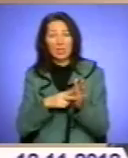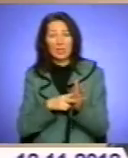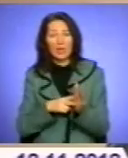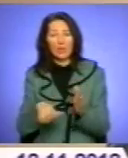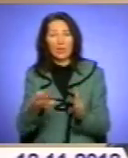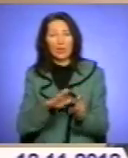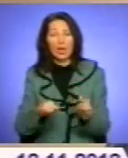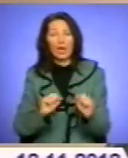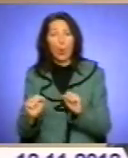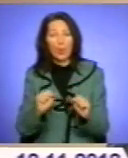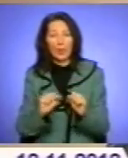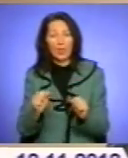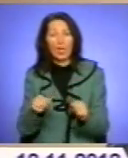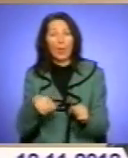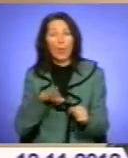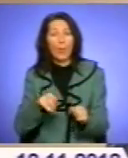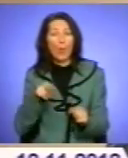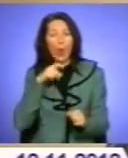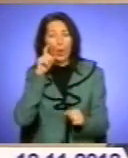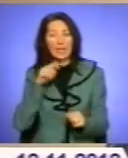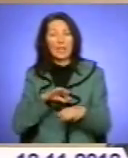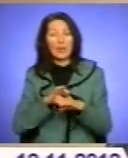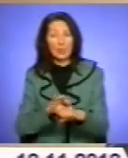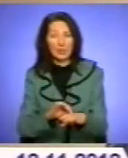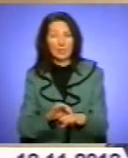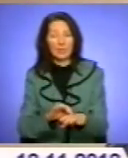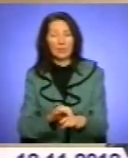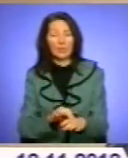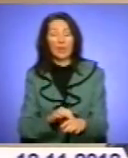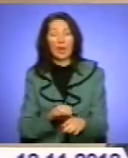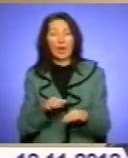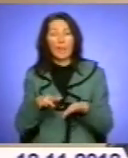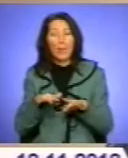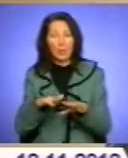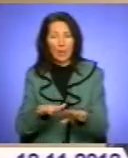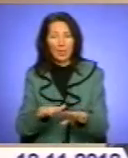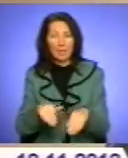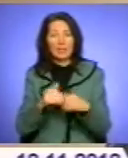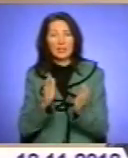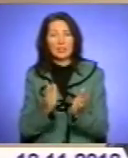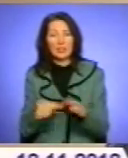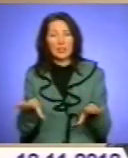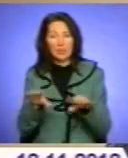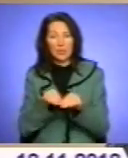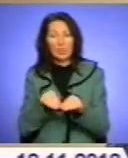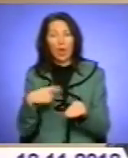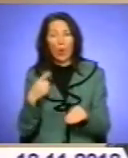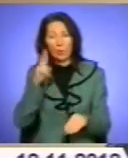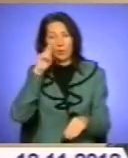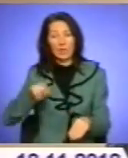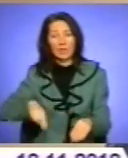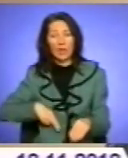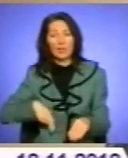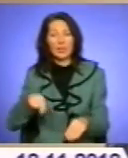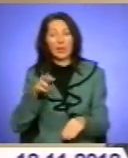управлений по Украине, провести целый ряд мероприятий совместно с обладминистрациями, МВД,